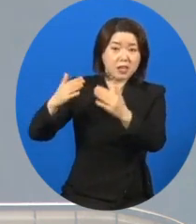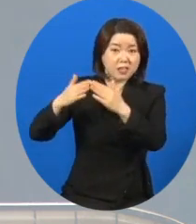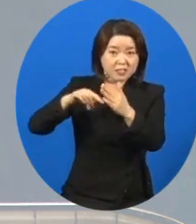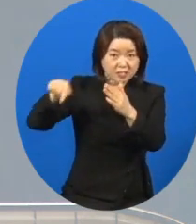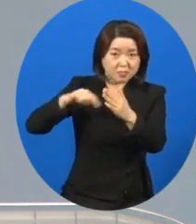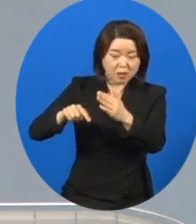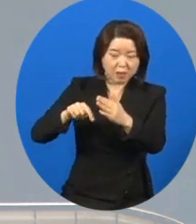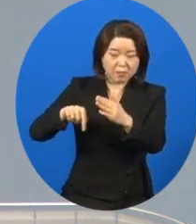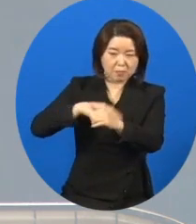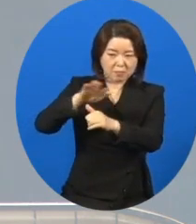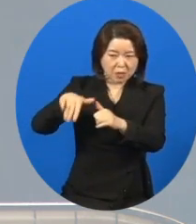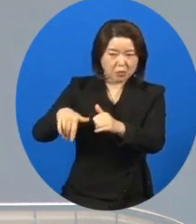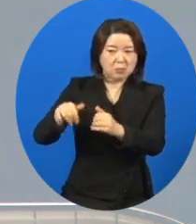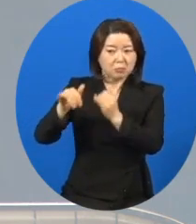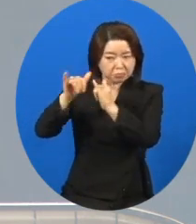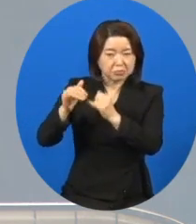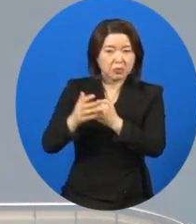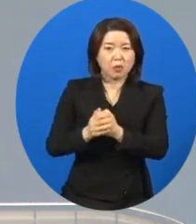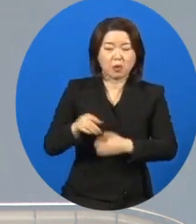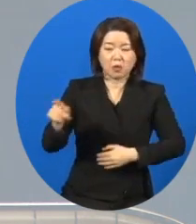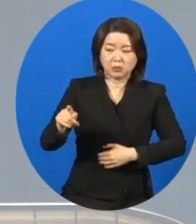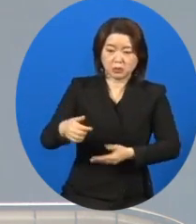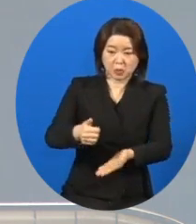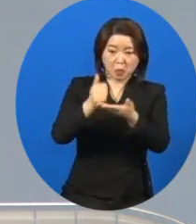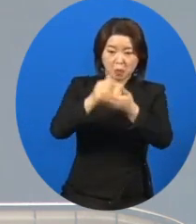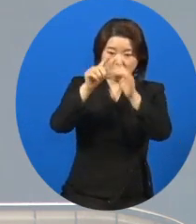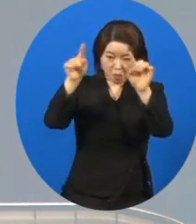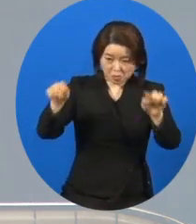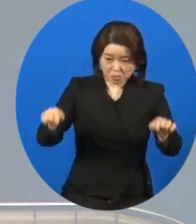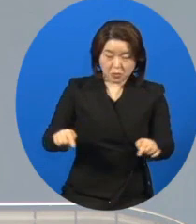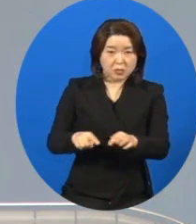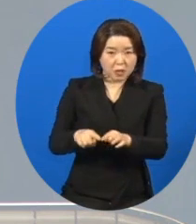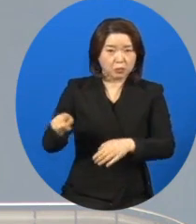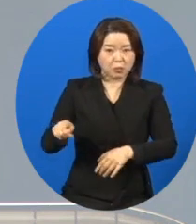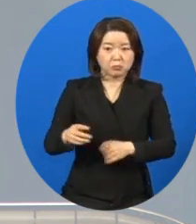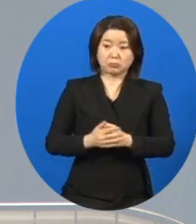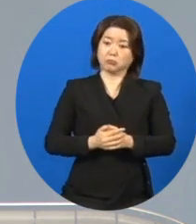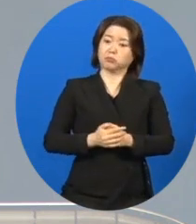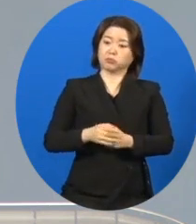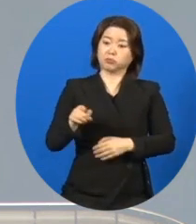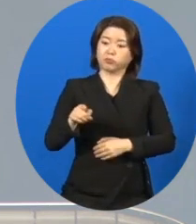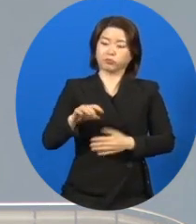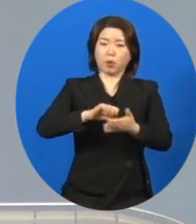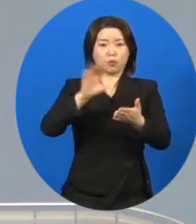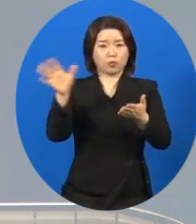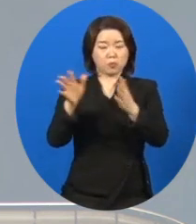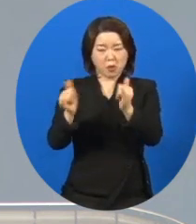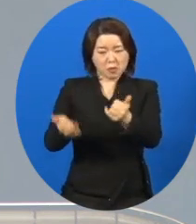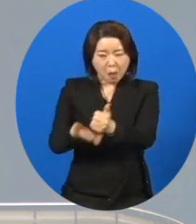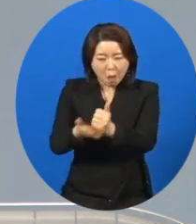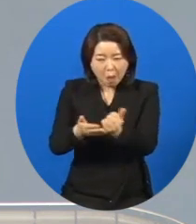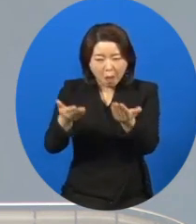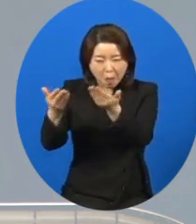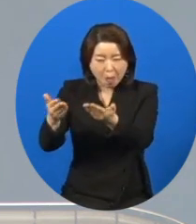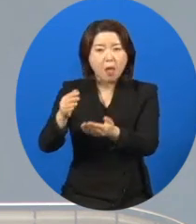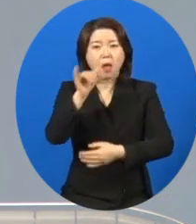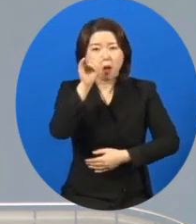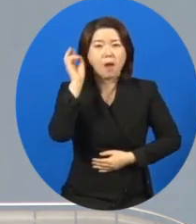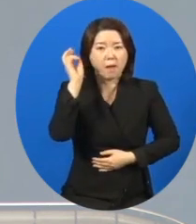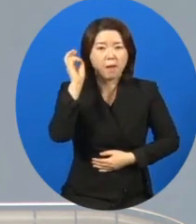훌륭했고 그들이 가져온 추천장도 아주 유명한 사람의 추천장을 가지고